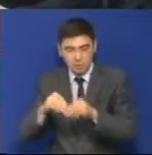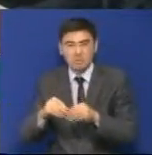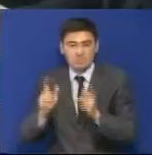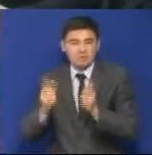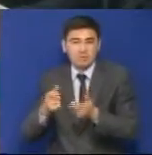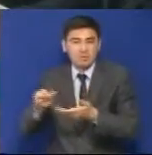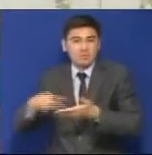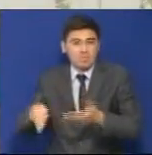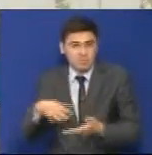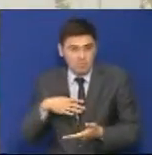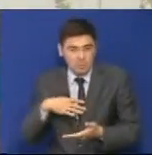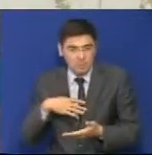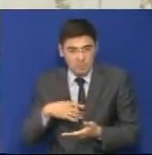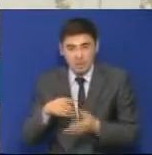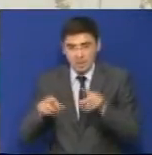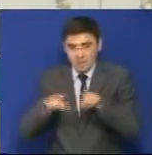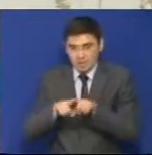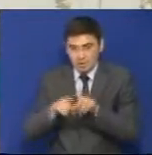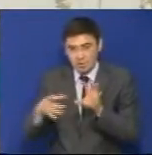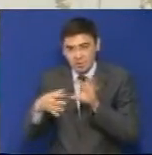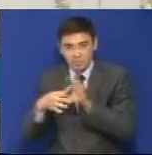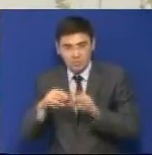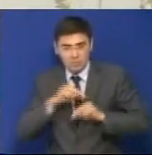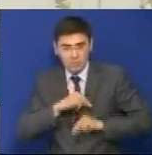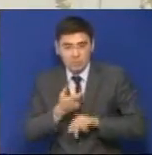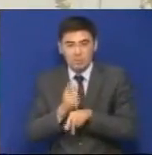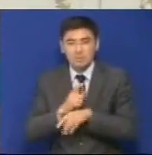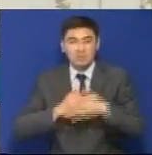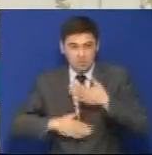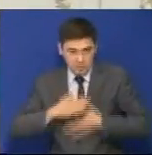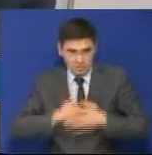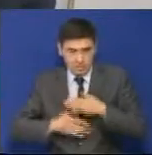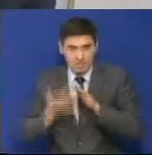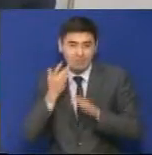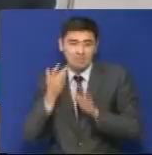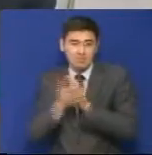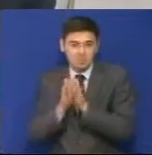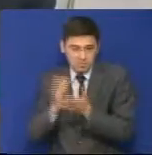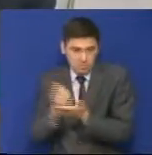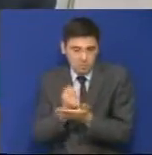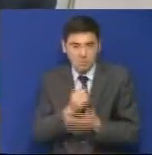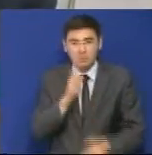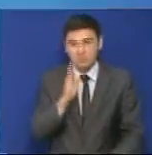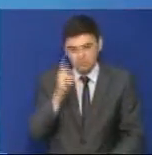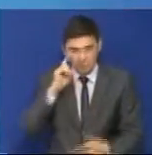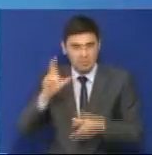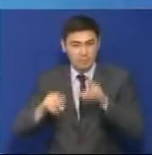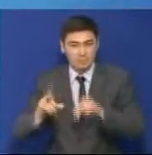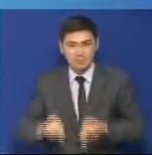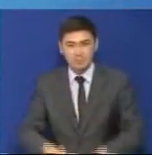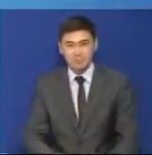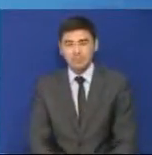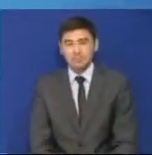Сингапур Евразиялық экономикалық одақпен серіктес болғанына қуанышты. Бұл келісім табысты боларына сенеміз.